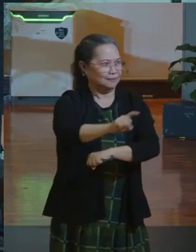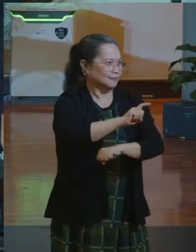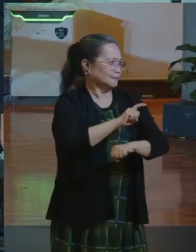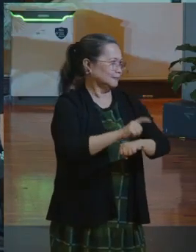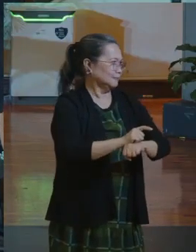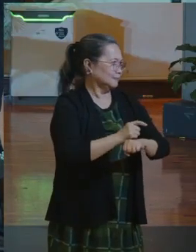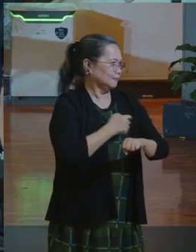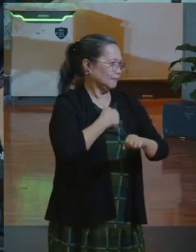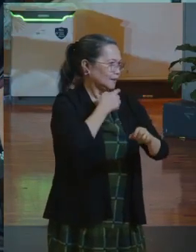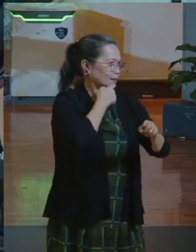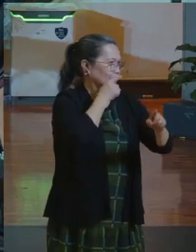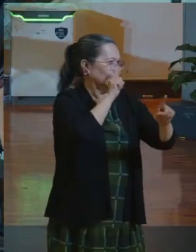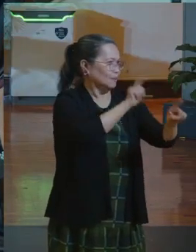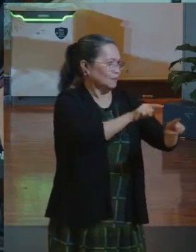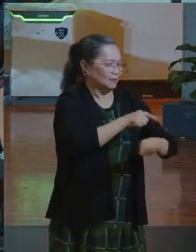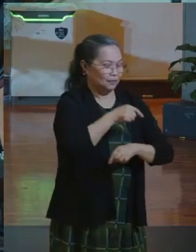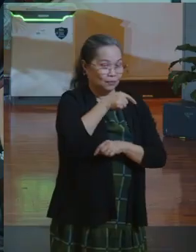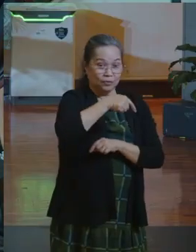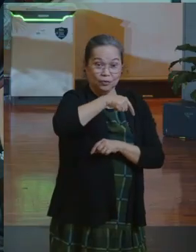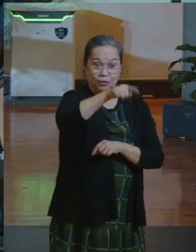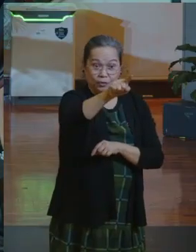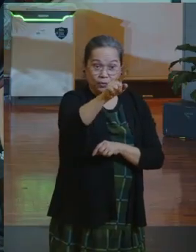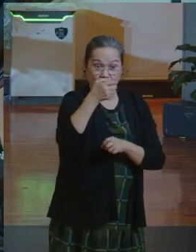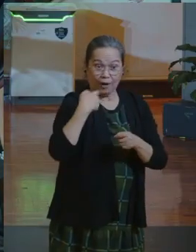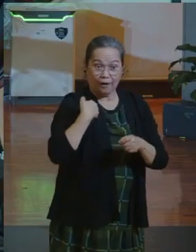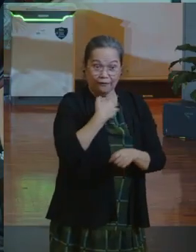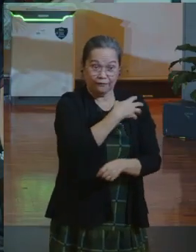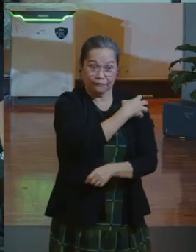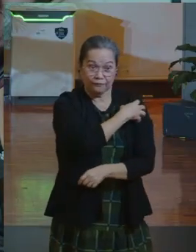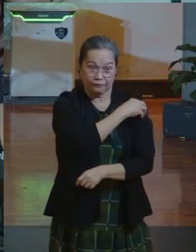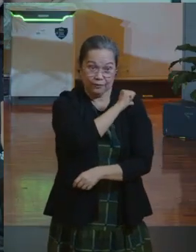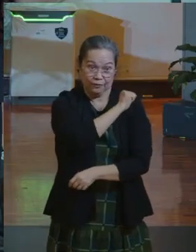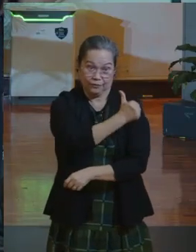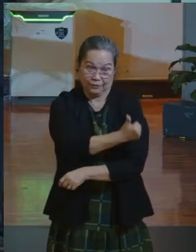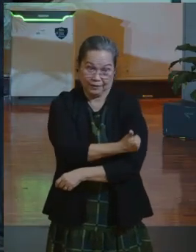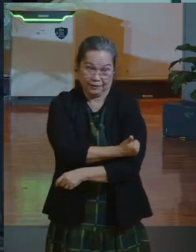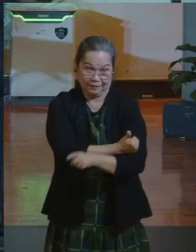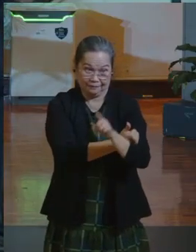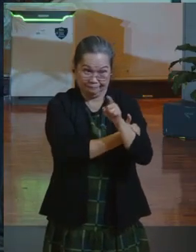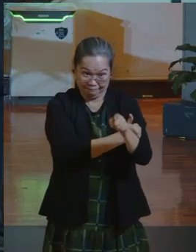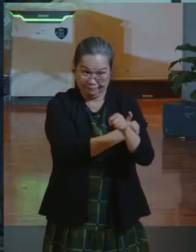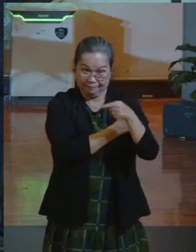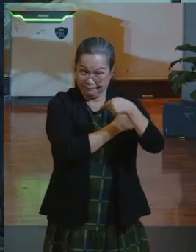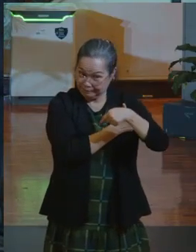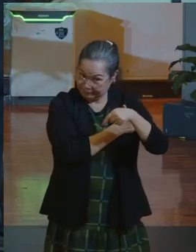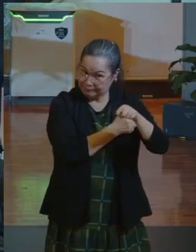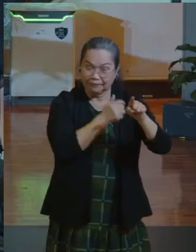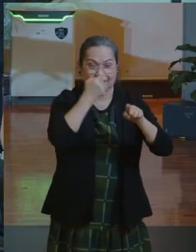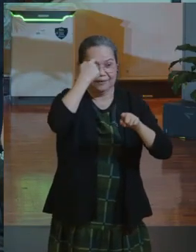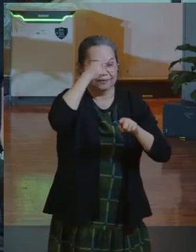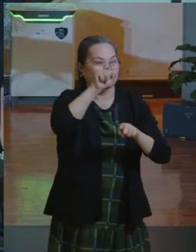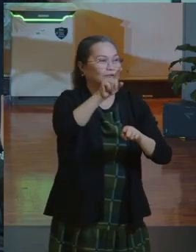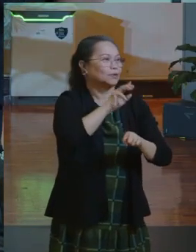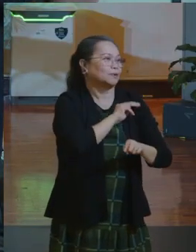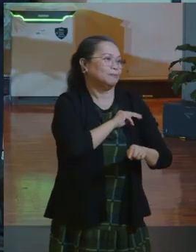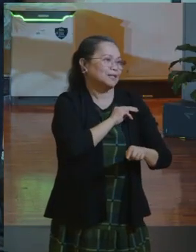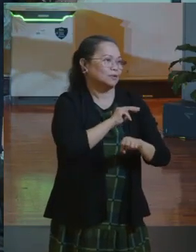ay sinubok na may kapangyarihan at otoridad para sa kanilang